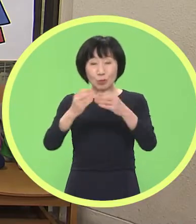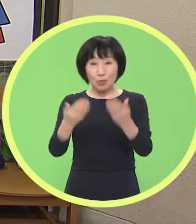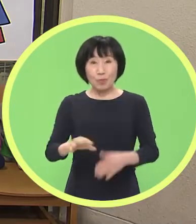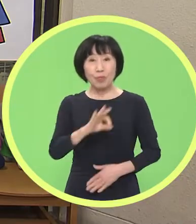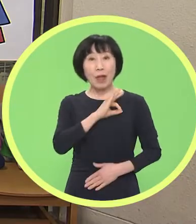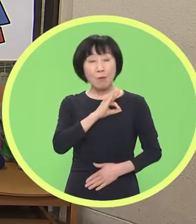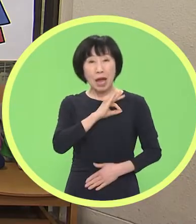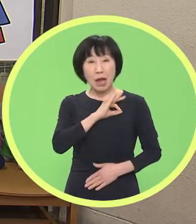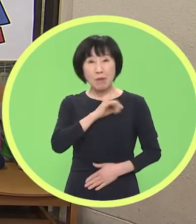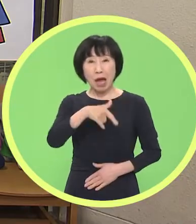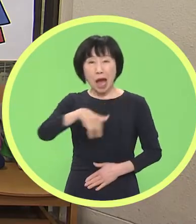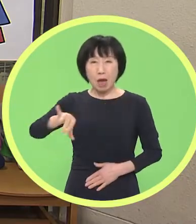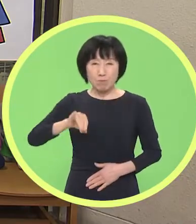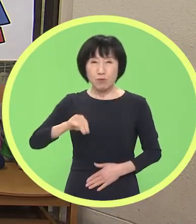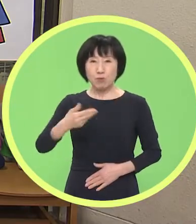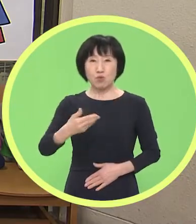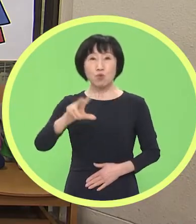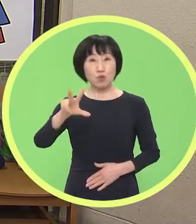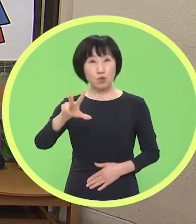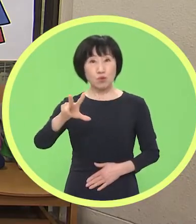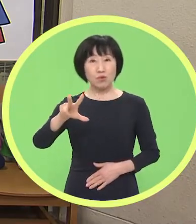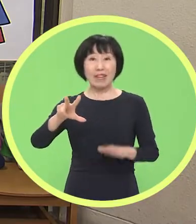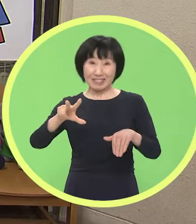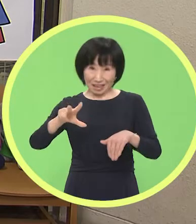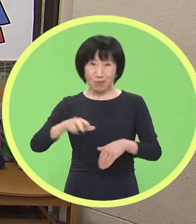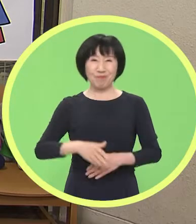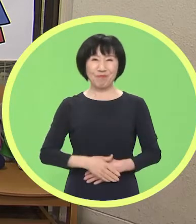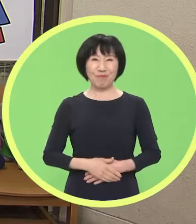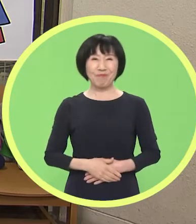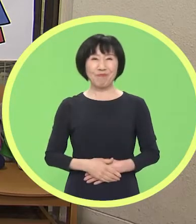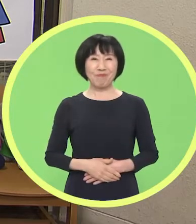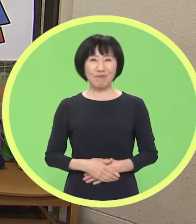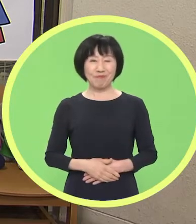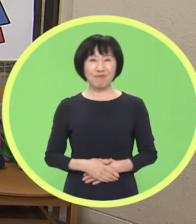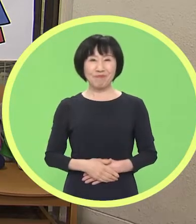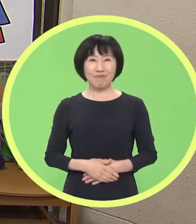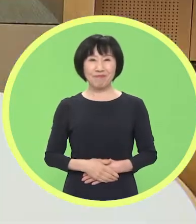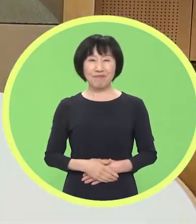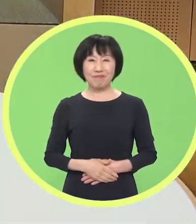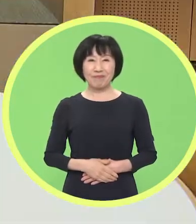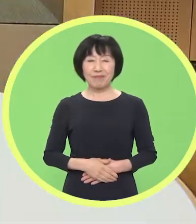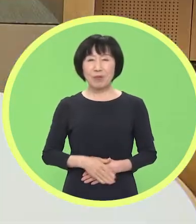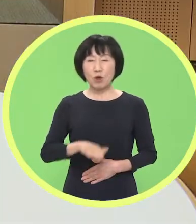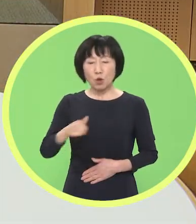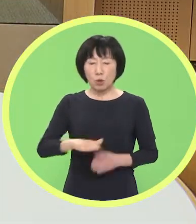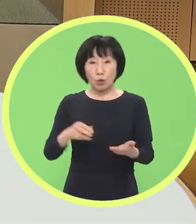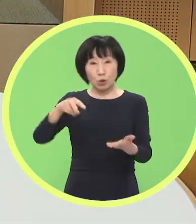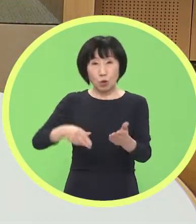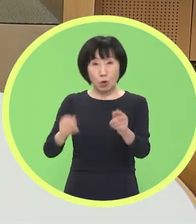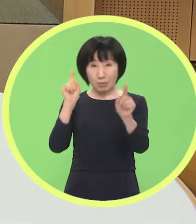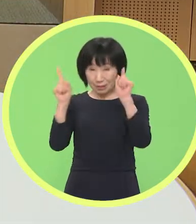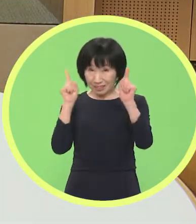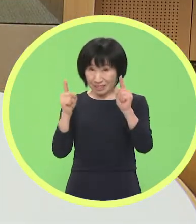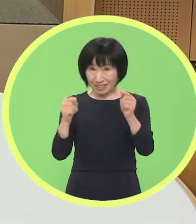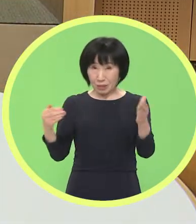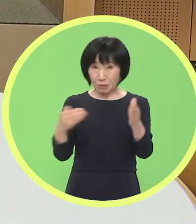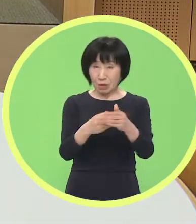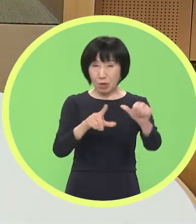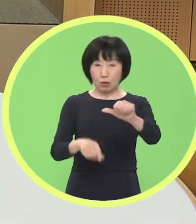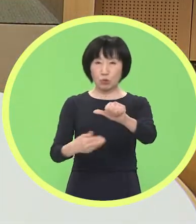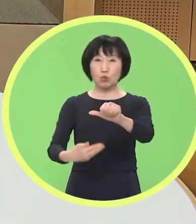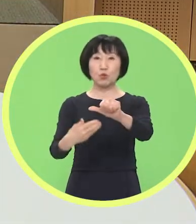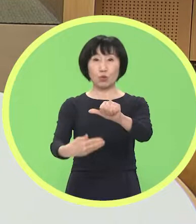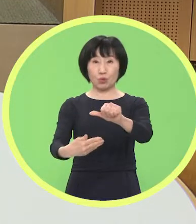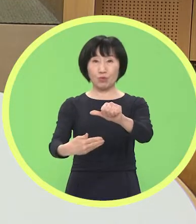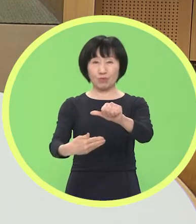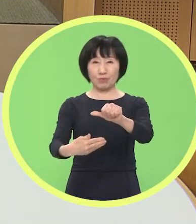子ども図書館のマスコットキャラクターはブックルでした。子ども読書祭りは5月19日